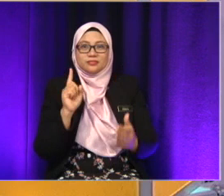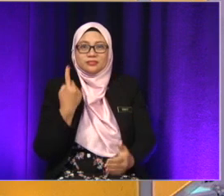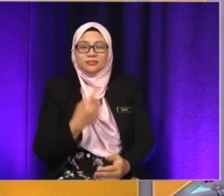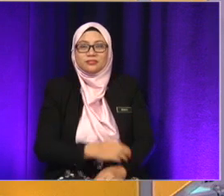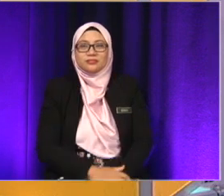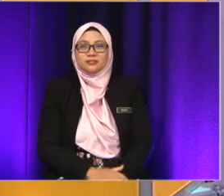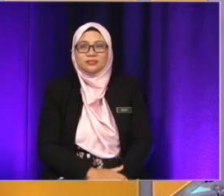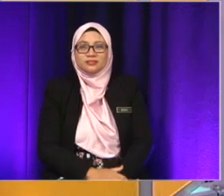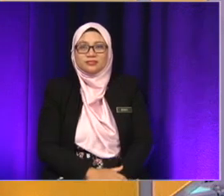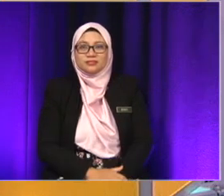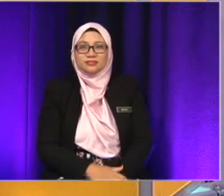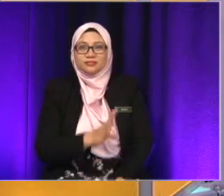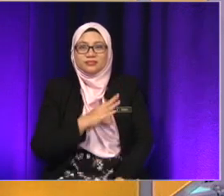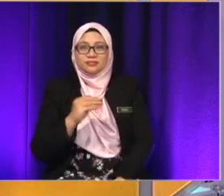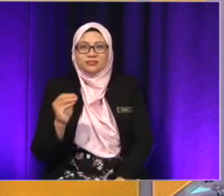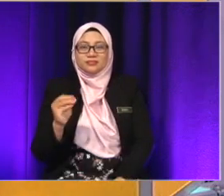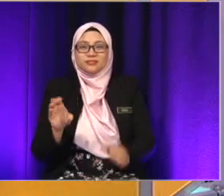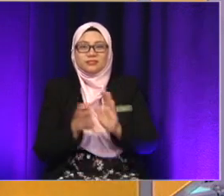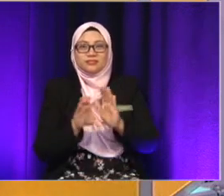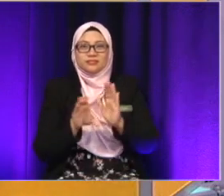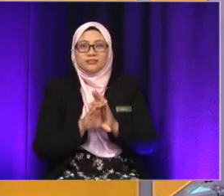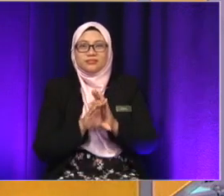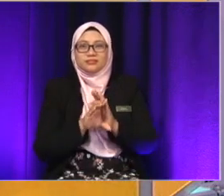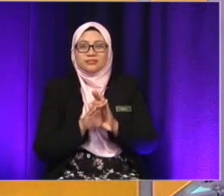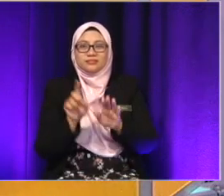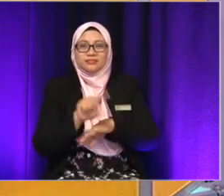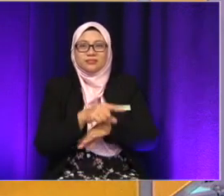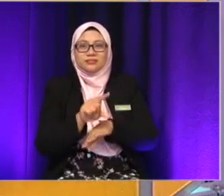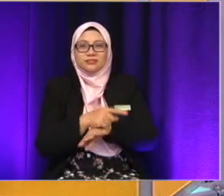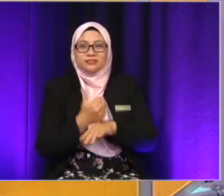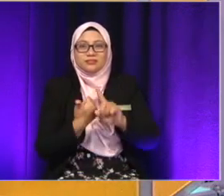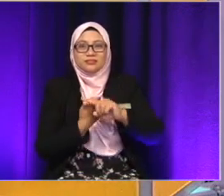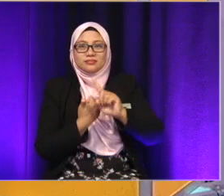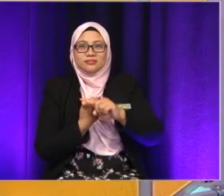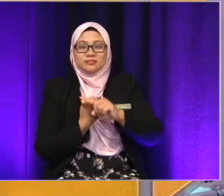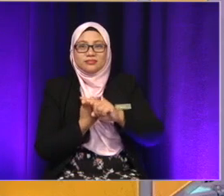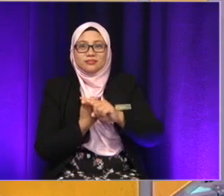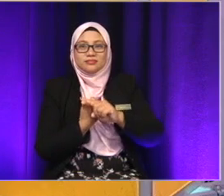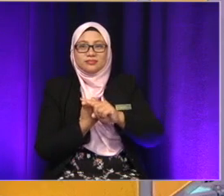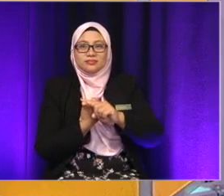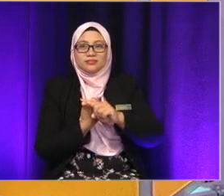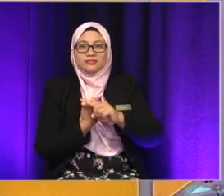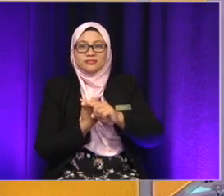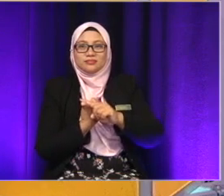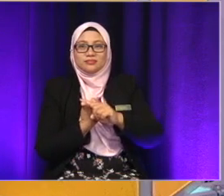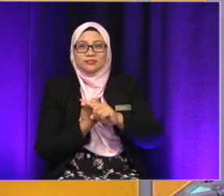insya-Allah. Okey, kemudian ini dia contoh-contoh penggunaan sistem hidrolik. Pertama iaitu kita panggil